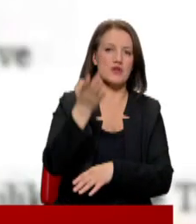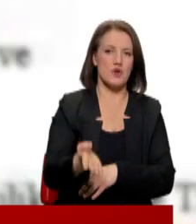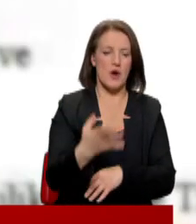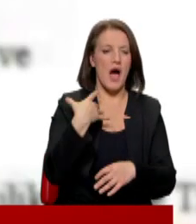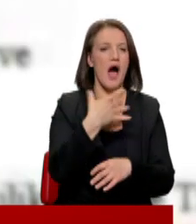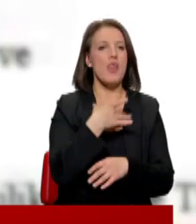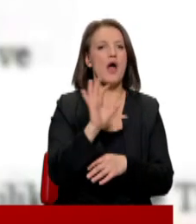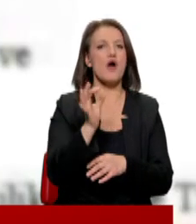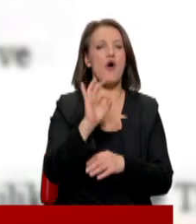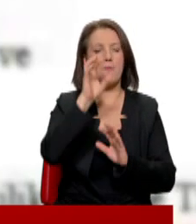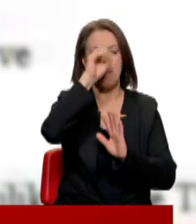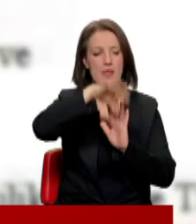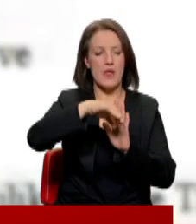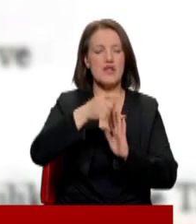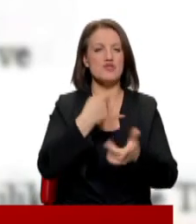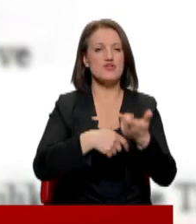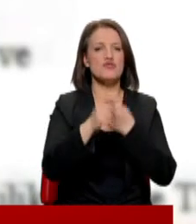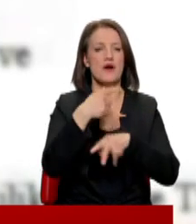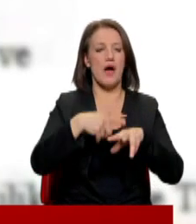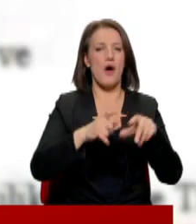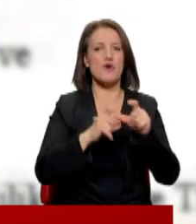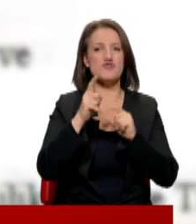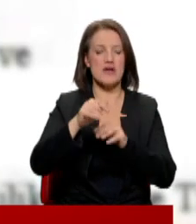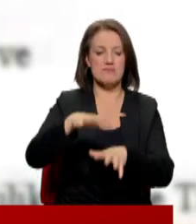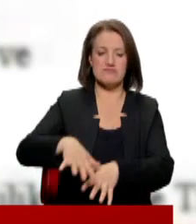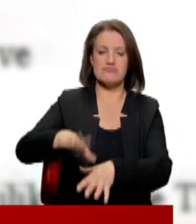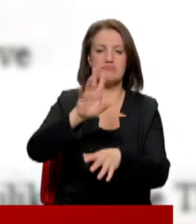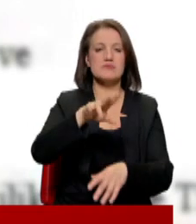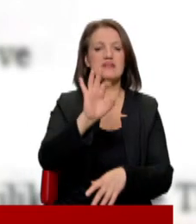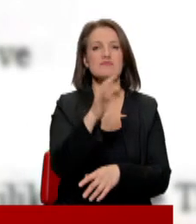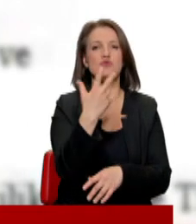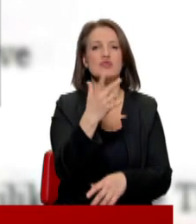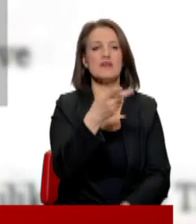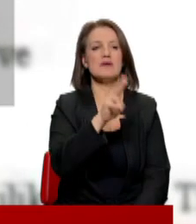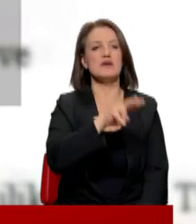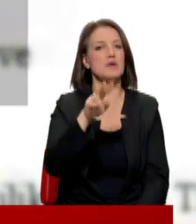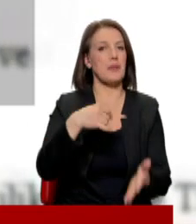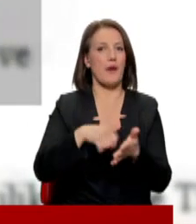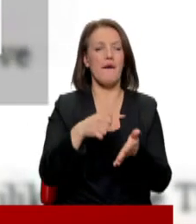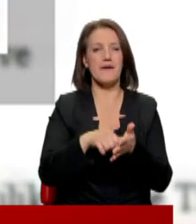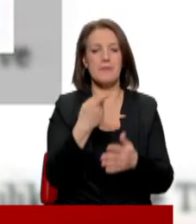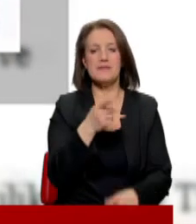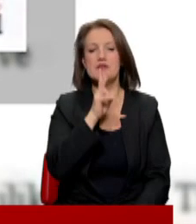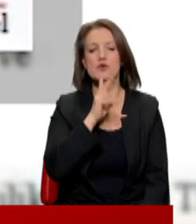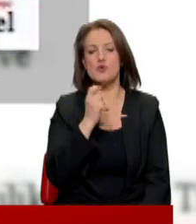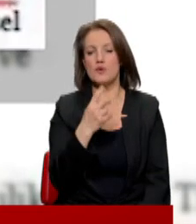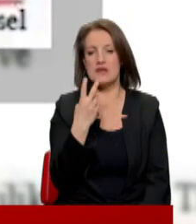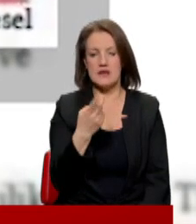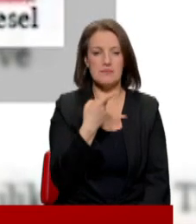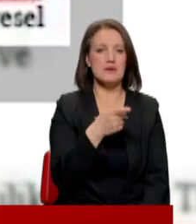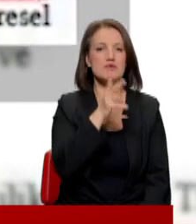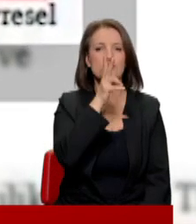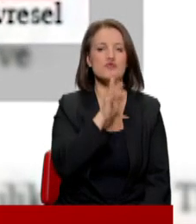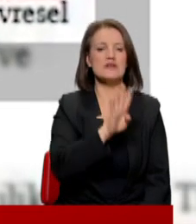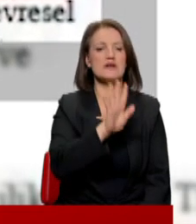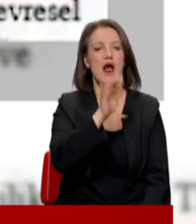Anagolt Madencilik Sanayi ve Ticaret AŞ'nin yığın liçi sahasında 27.03.2022 tarihinde 1292 ve